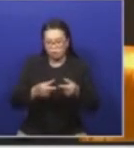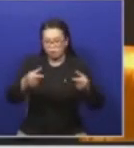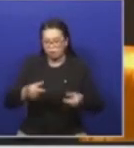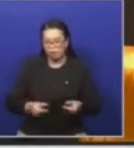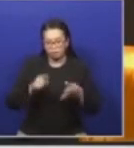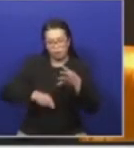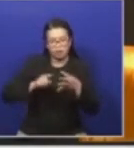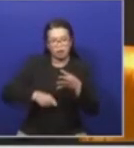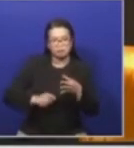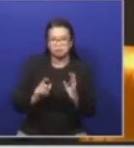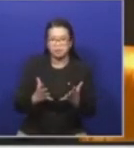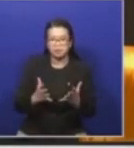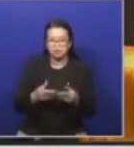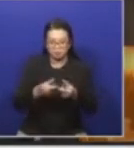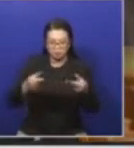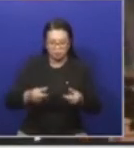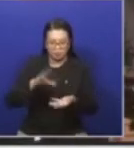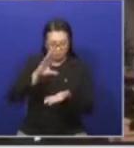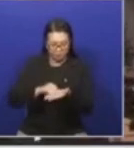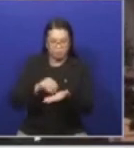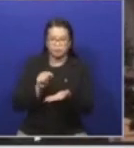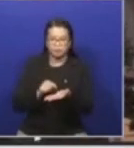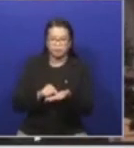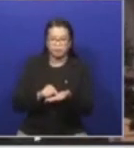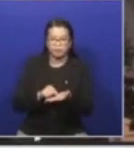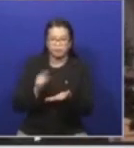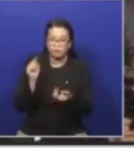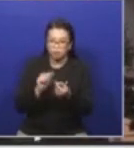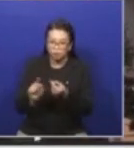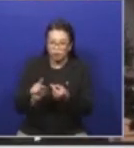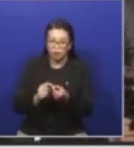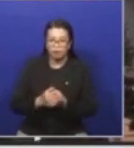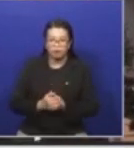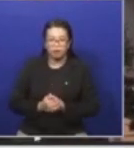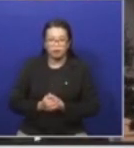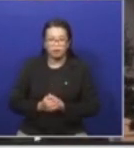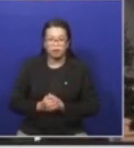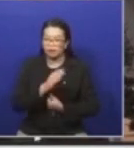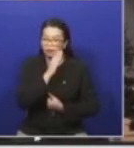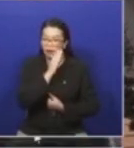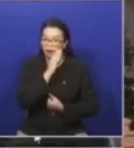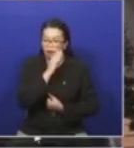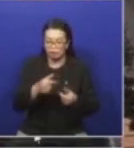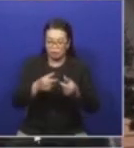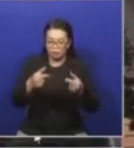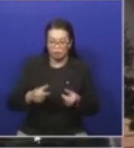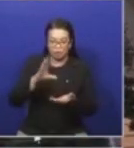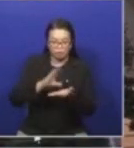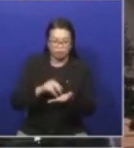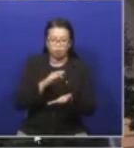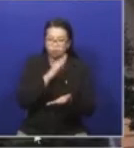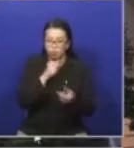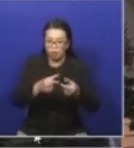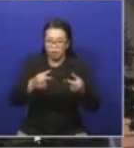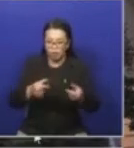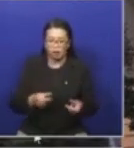ยควรจะต้องบรรจุลงไปไหมว่าข้อสังเกตข้อที่3ซะว่าในกรณีที่มีการทำร่างพระ